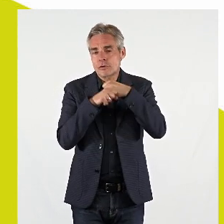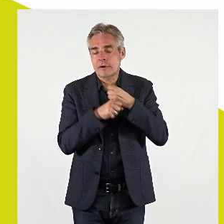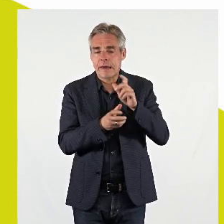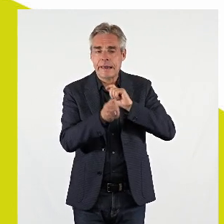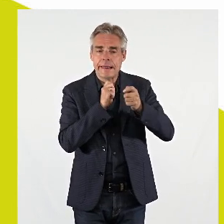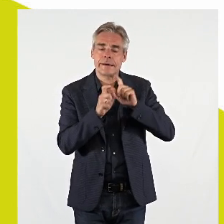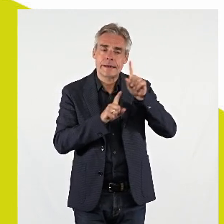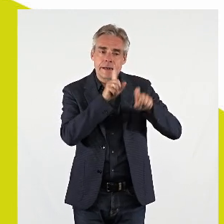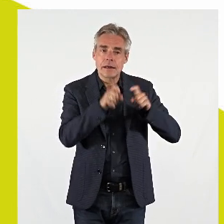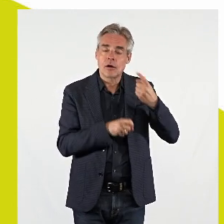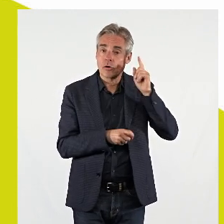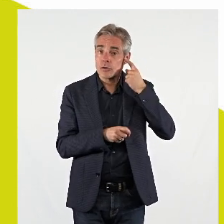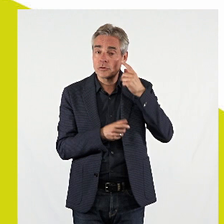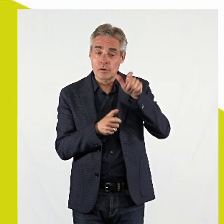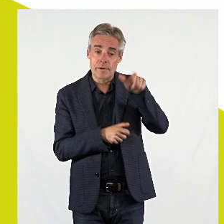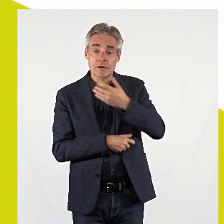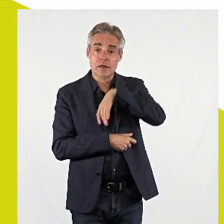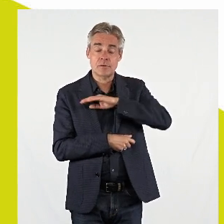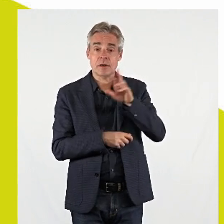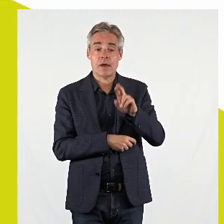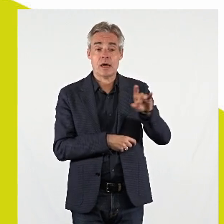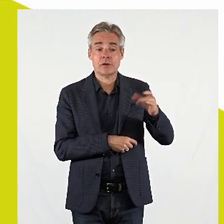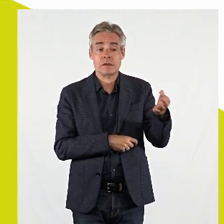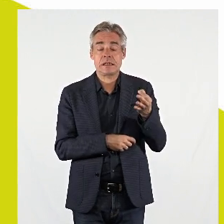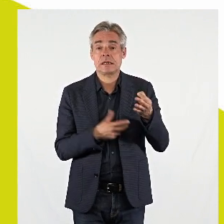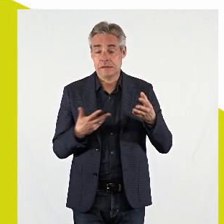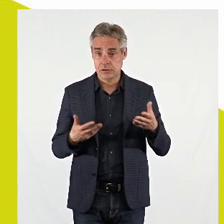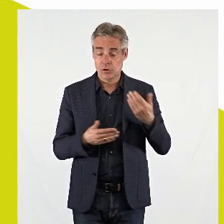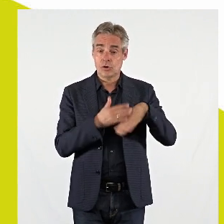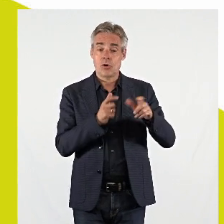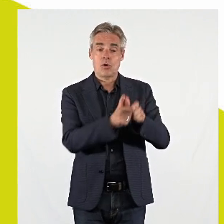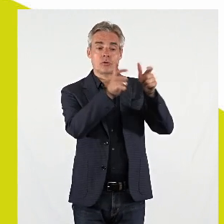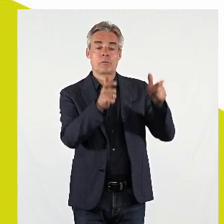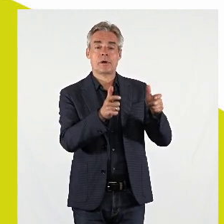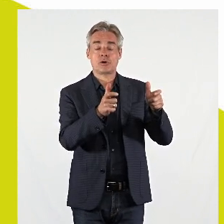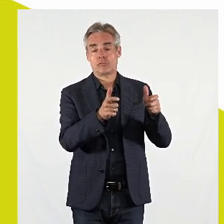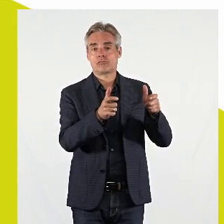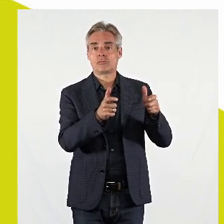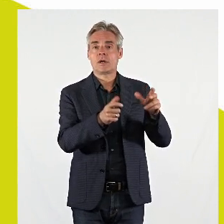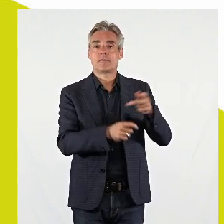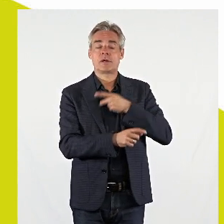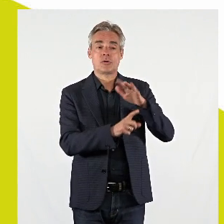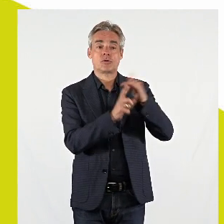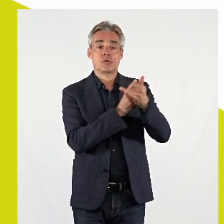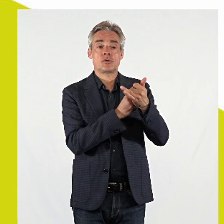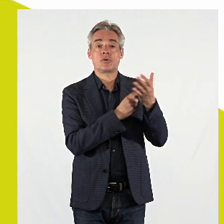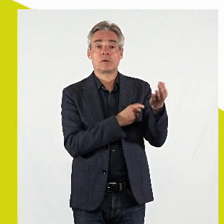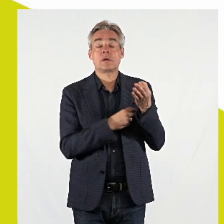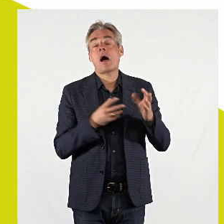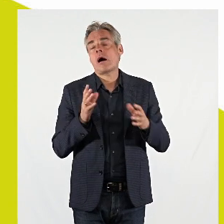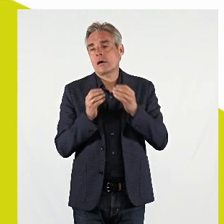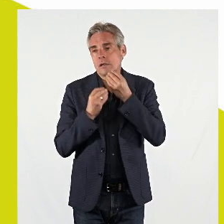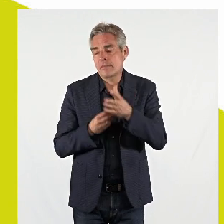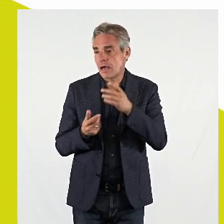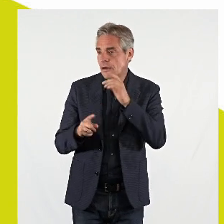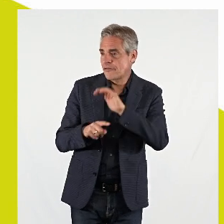nous avons même entendu des responsables de ressources humaines dans des groupes médico-sociaux nous dire ça serait vraiment bien que vous fassiez ça parce que